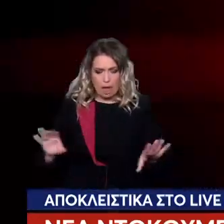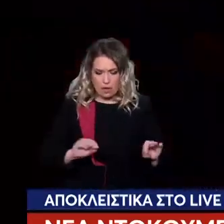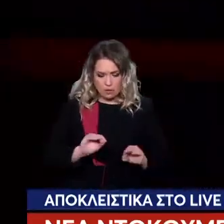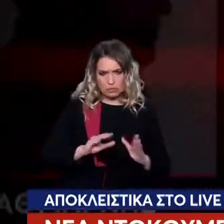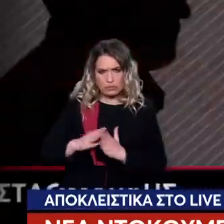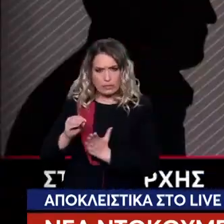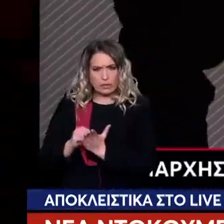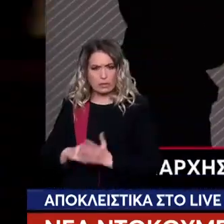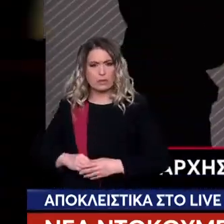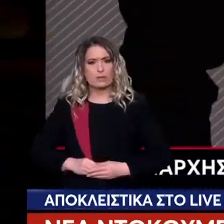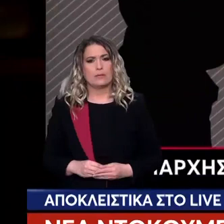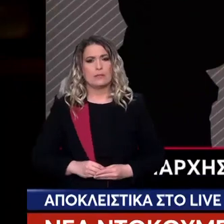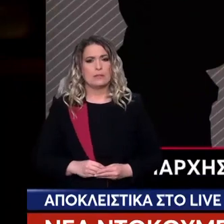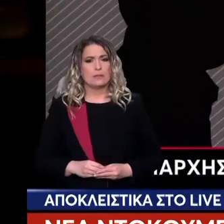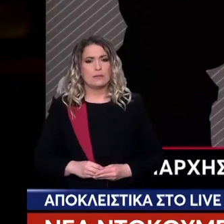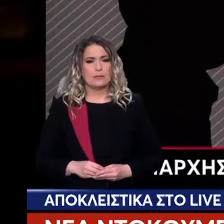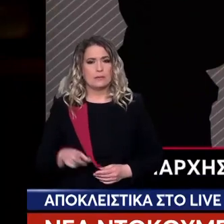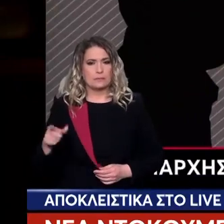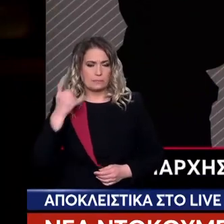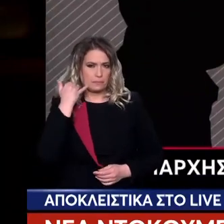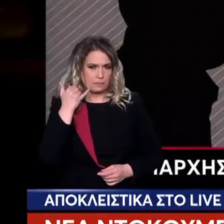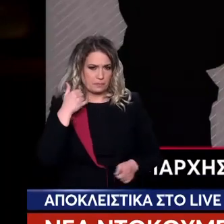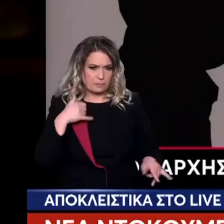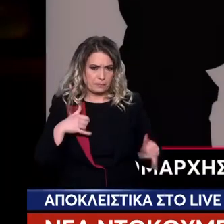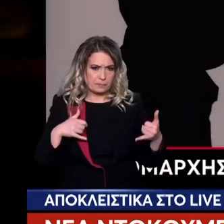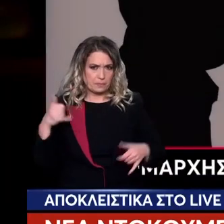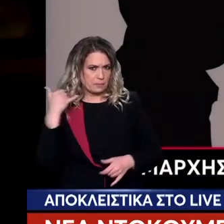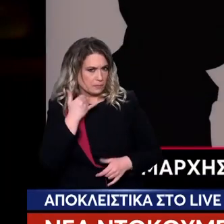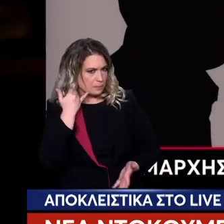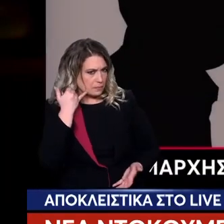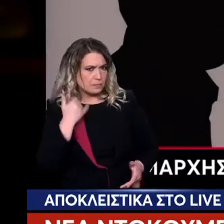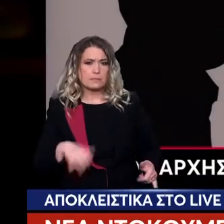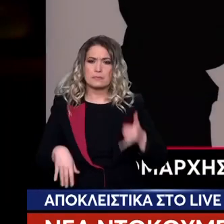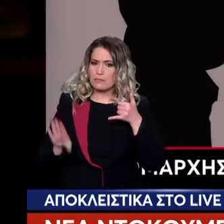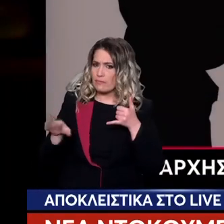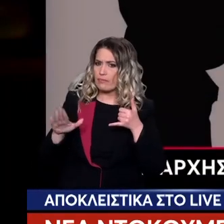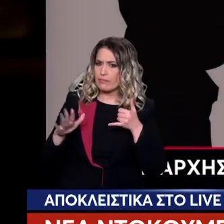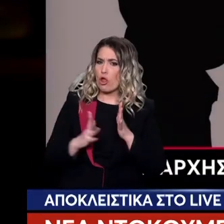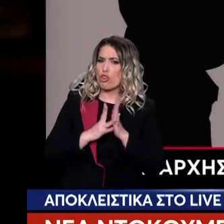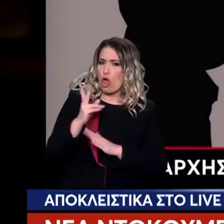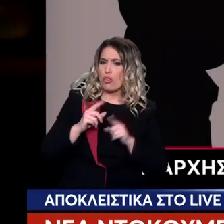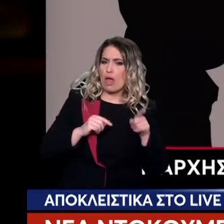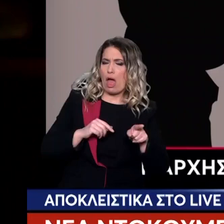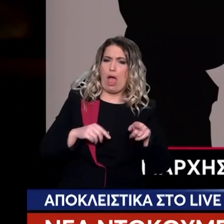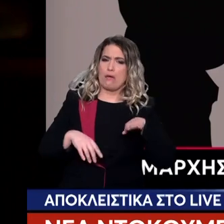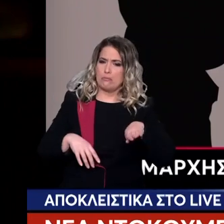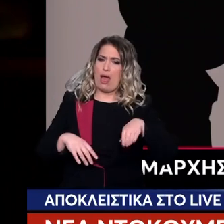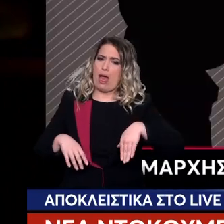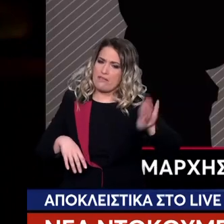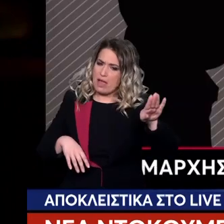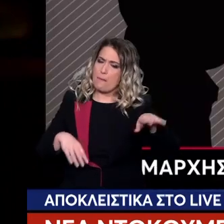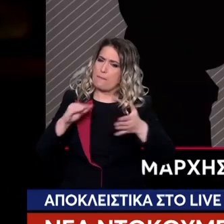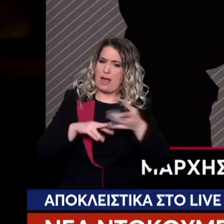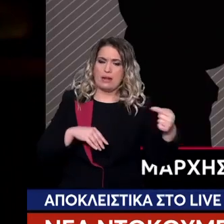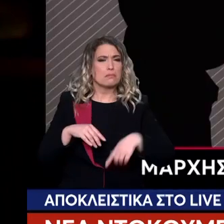αμαξοστοιχίας έχω ει το γόλο βόλο ρακάς 12 αμάξι τάδε τάδε ήρθε έφυγε και να ξαναρθεί